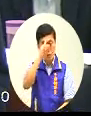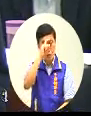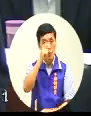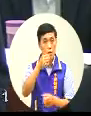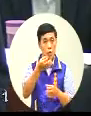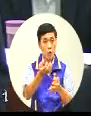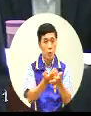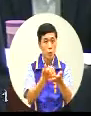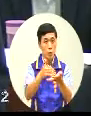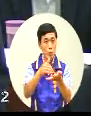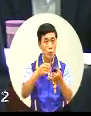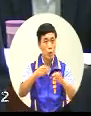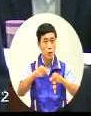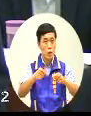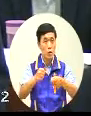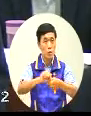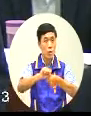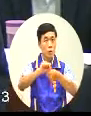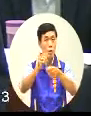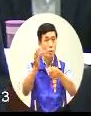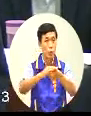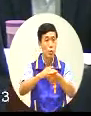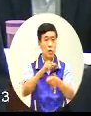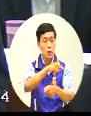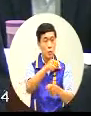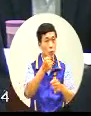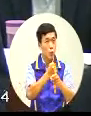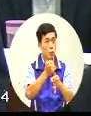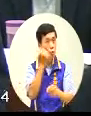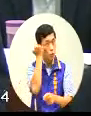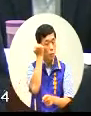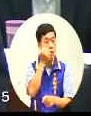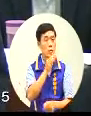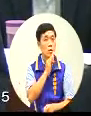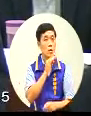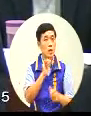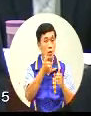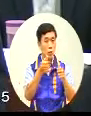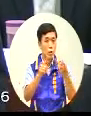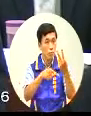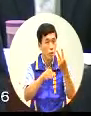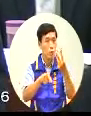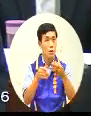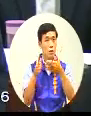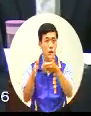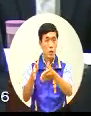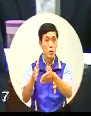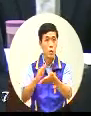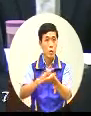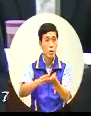来替补这样的人，因为他们真的很辛苦啦。也谢谢两位议员对我们的这个